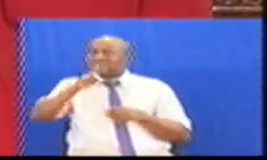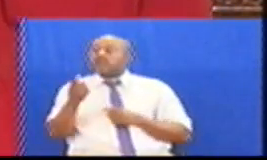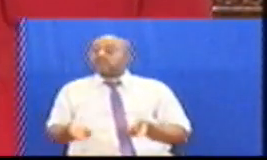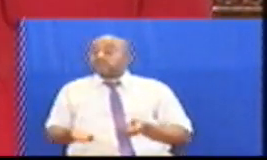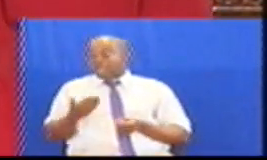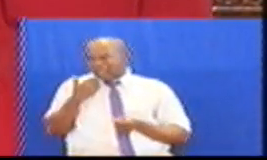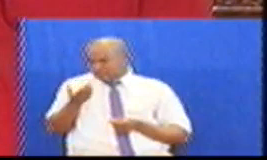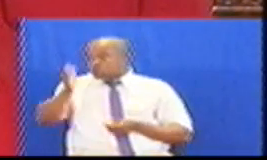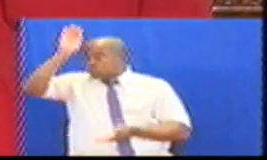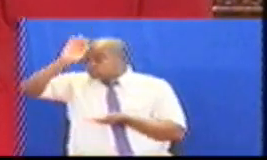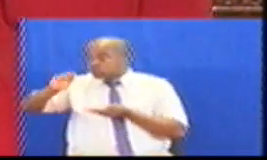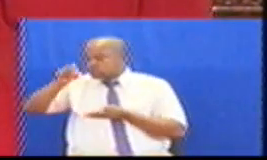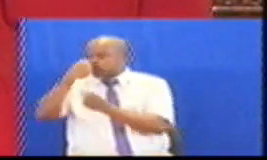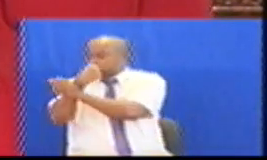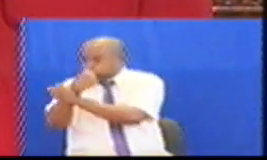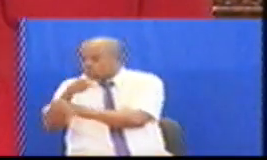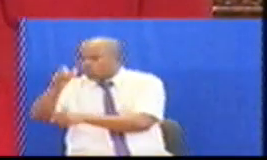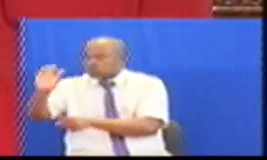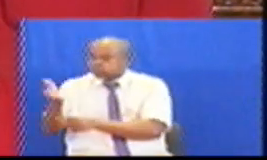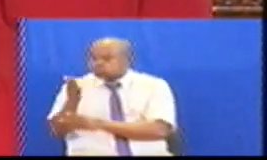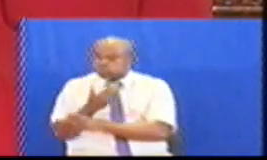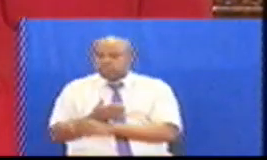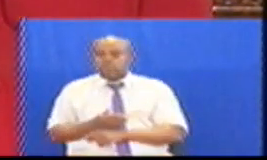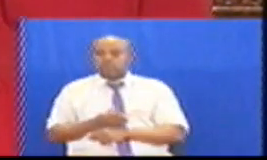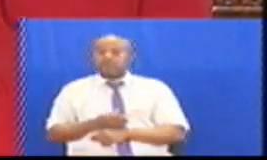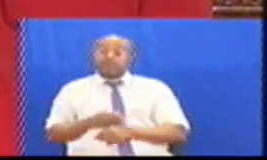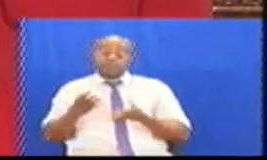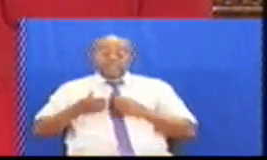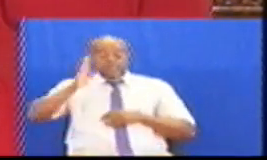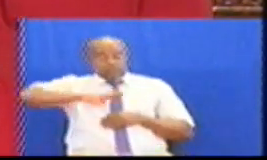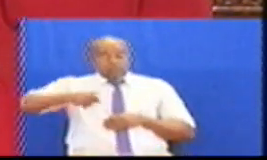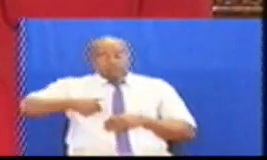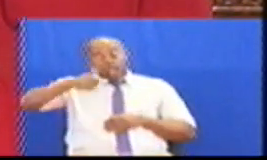Lazima tushiriki kwenye vita hii. Nimalizie kwa sababu Mheshimiwa Speaker, ninaamini